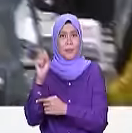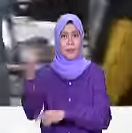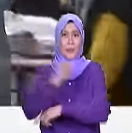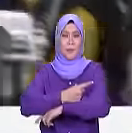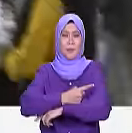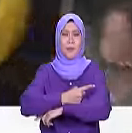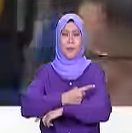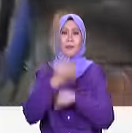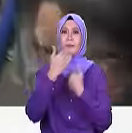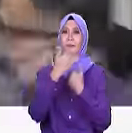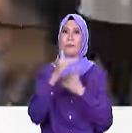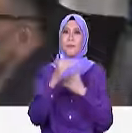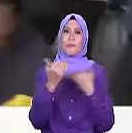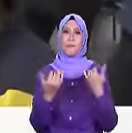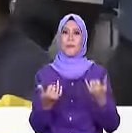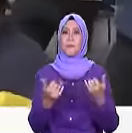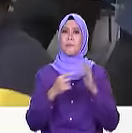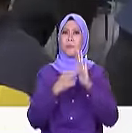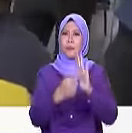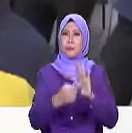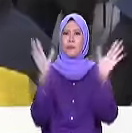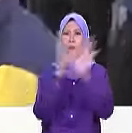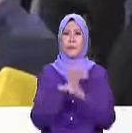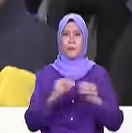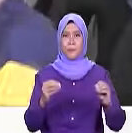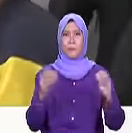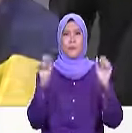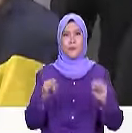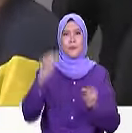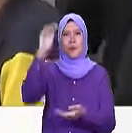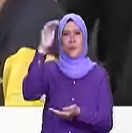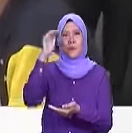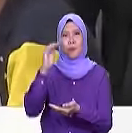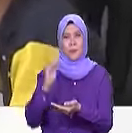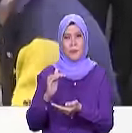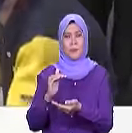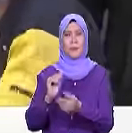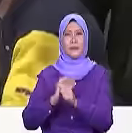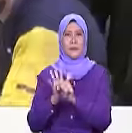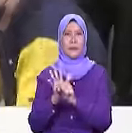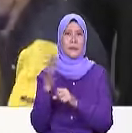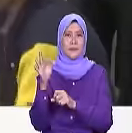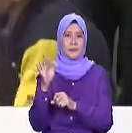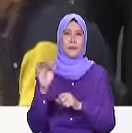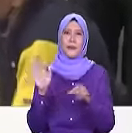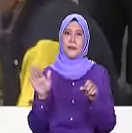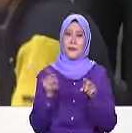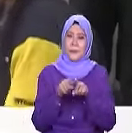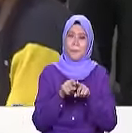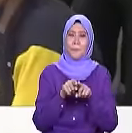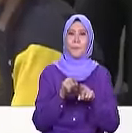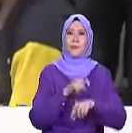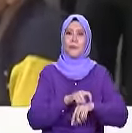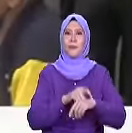sehari dalam tempoh kebelakangan ini membuktikan Sarawak berupaya mengurangkan kes jangkitan dalam masa yang sama, memperhebat